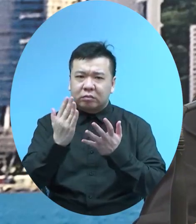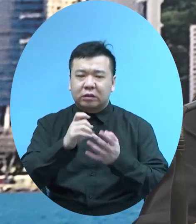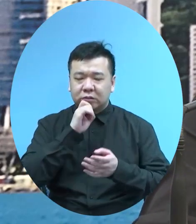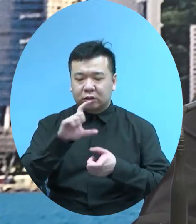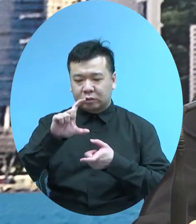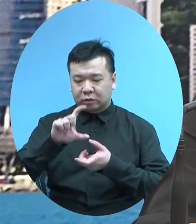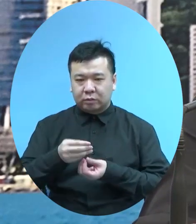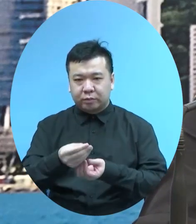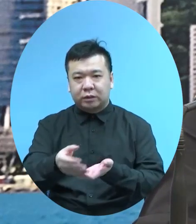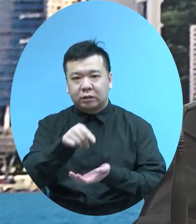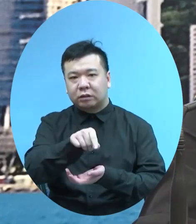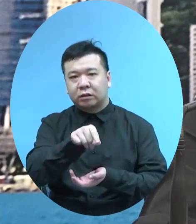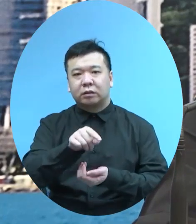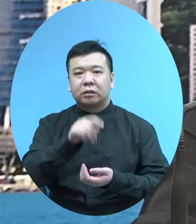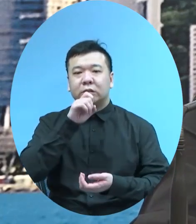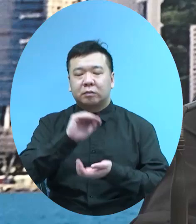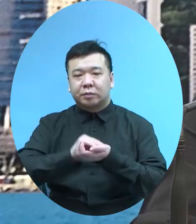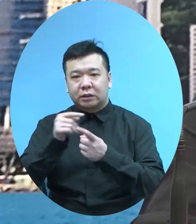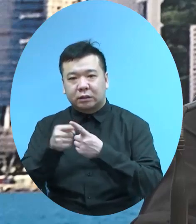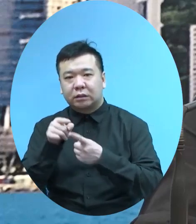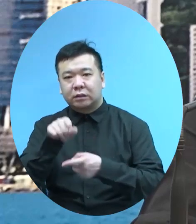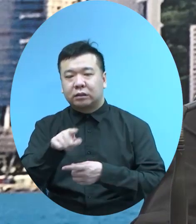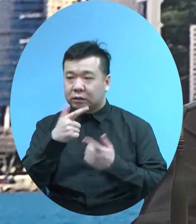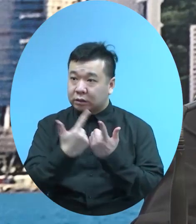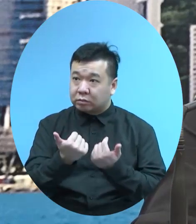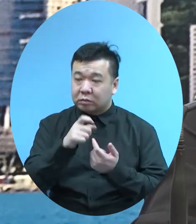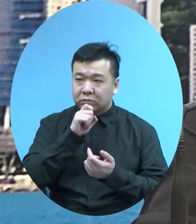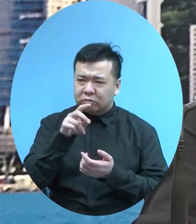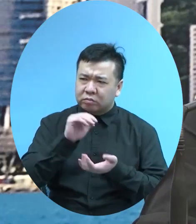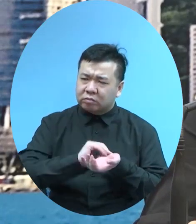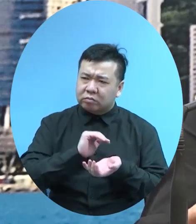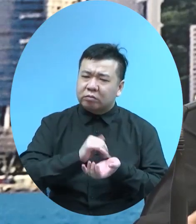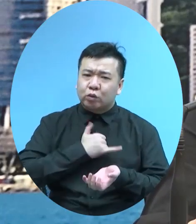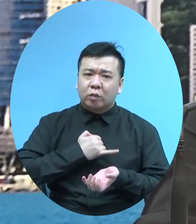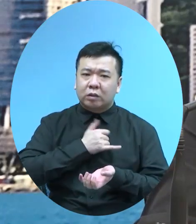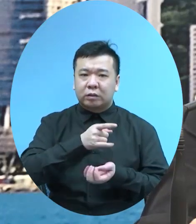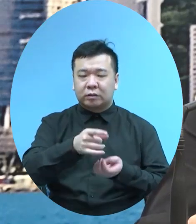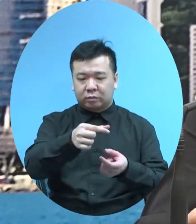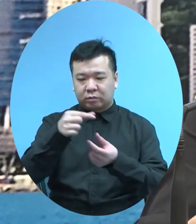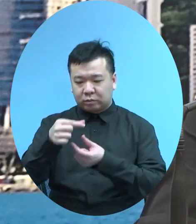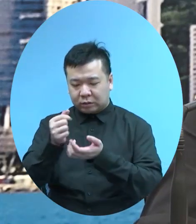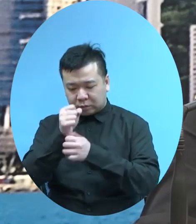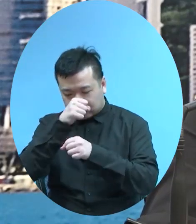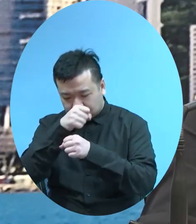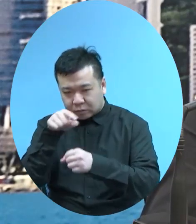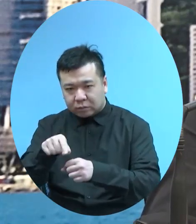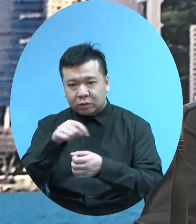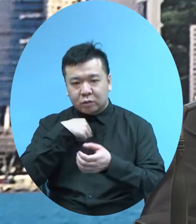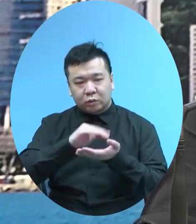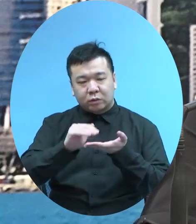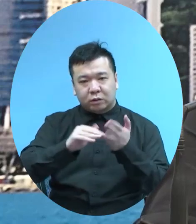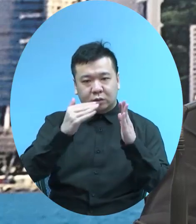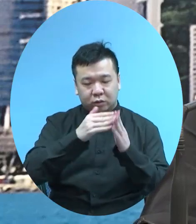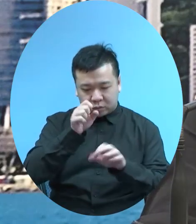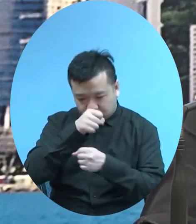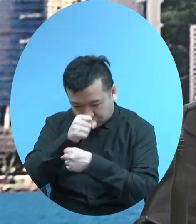咧，就係、是、邀請啲病人咧，如果有啲合適嘅症狀嘅咧，就係、是、送翻過嚟，咁我哋都會去翻我哋衞生署嘅化